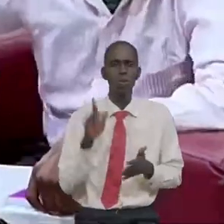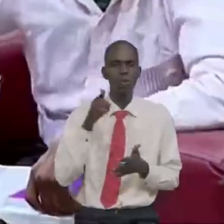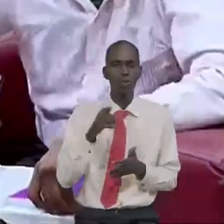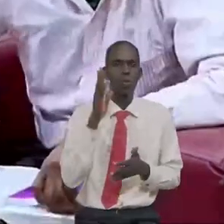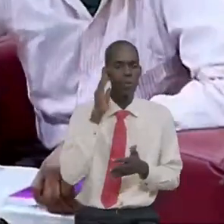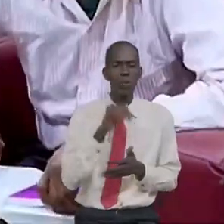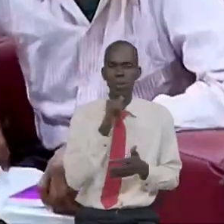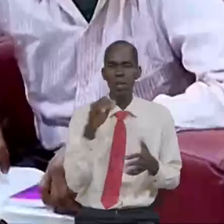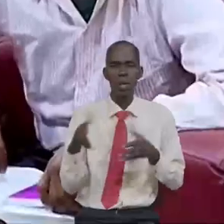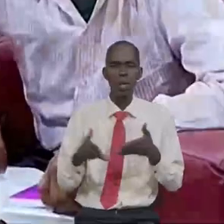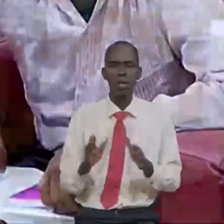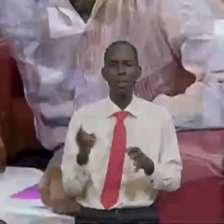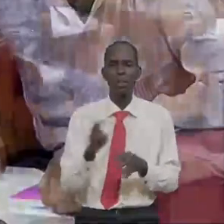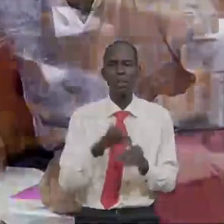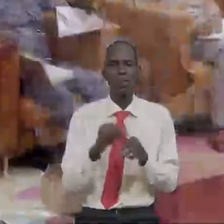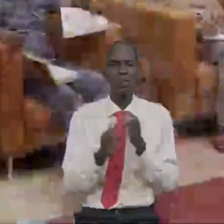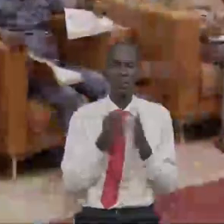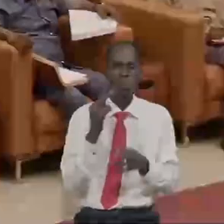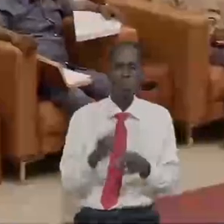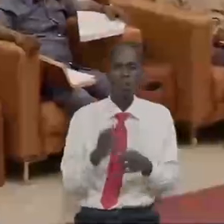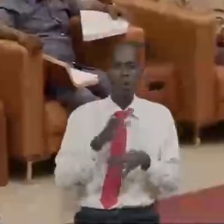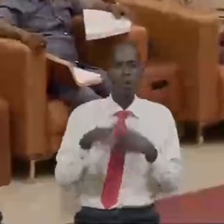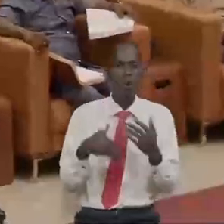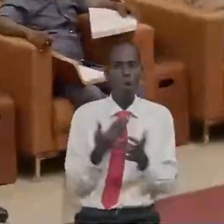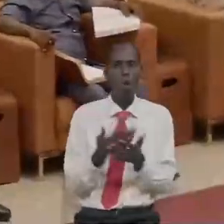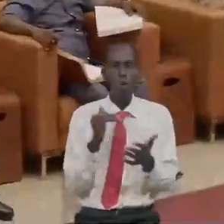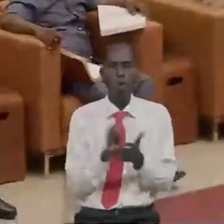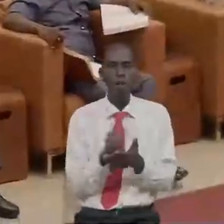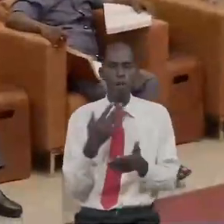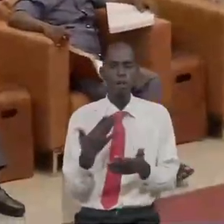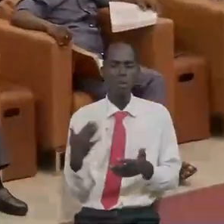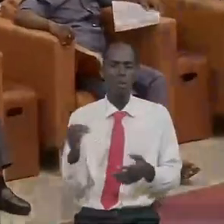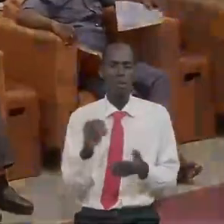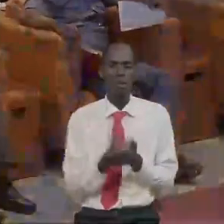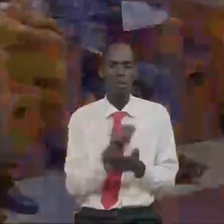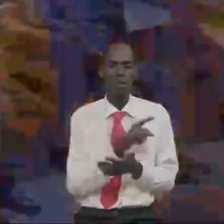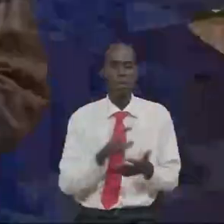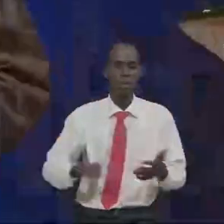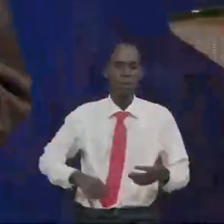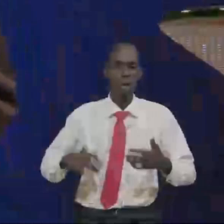Et toutes ces choses que Dieu a créées et que les gens du monde et